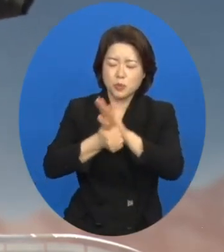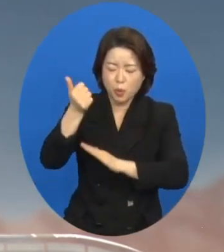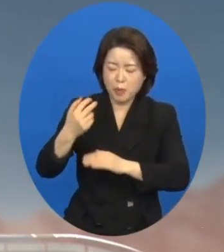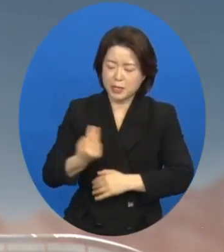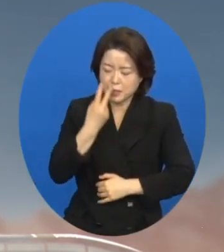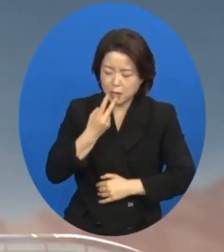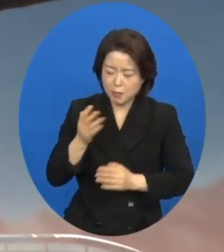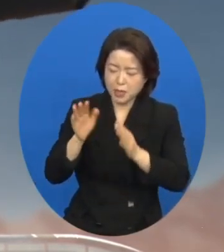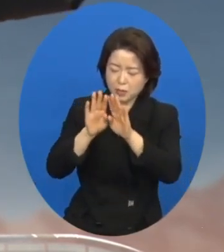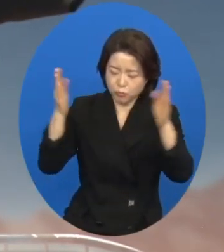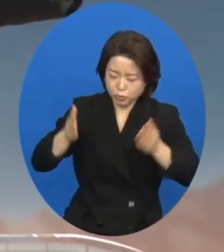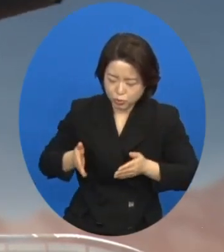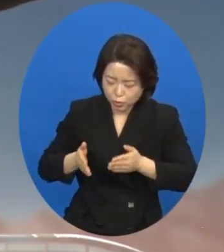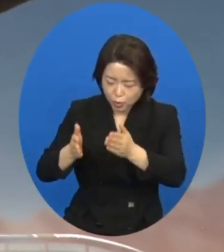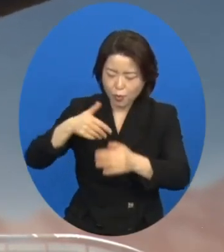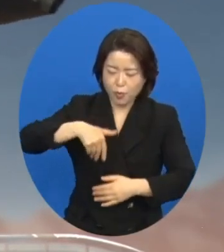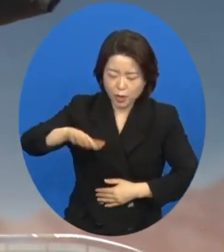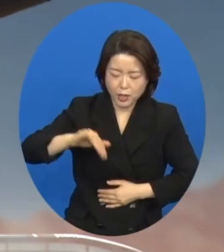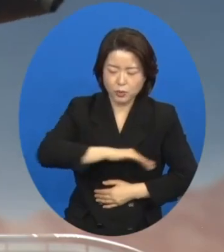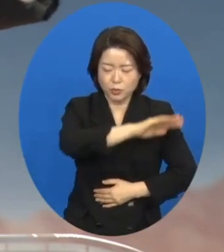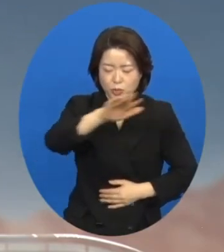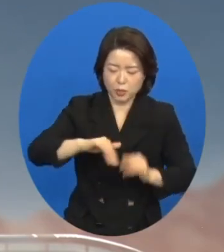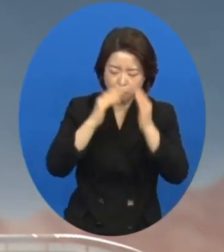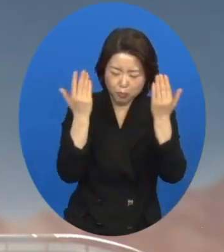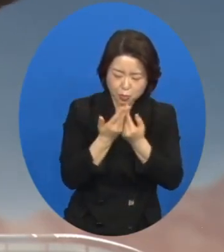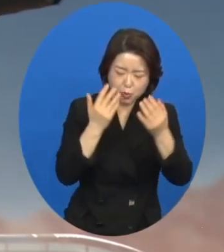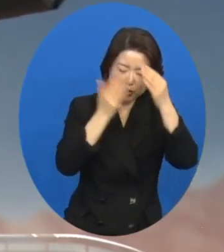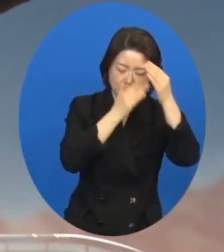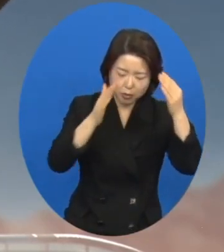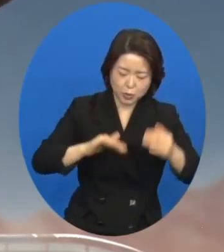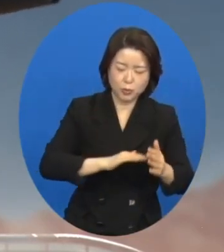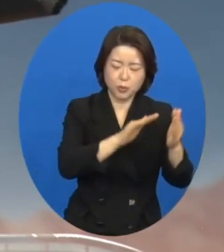나아가는 우리 사랑하는 모든 성도들과 저들의 가정과 일터와